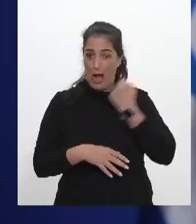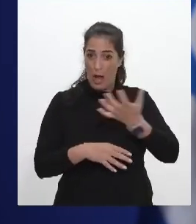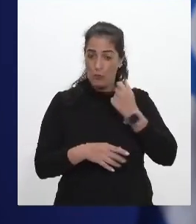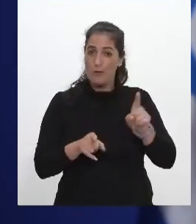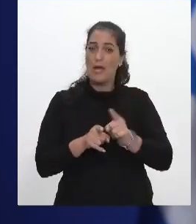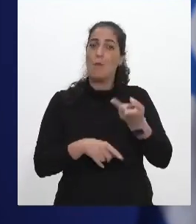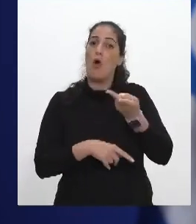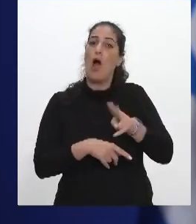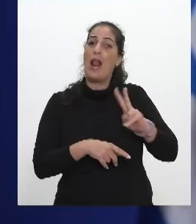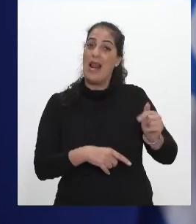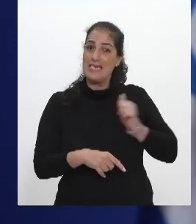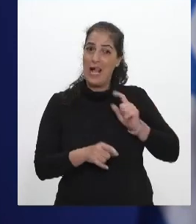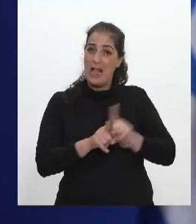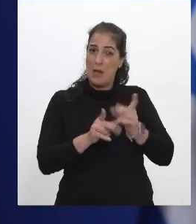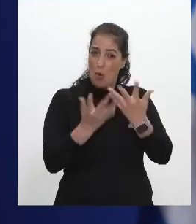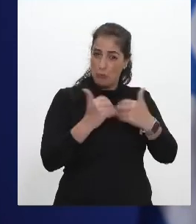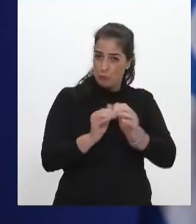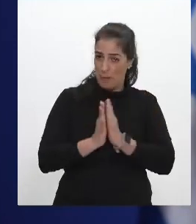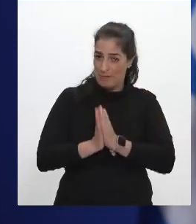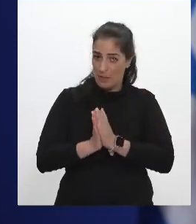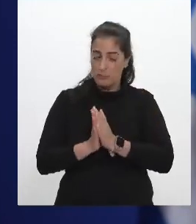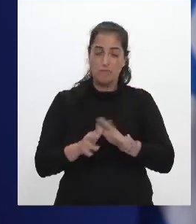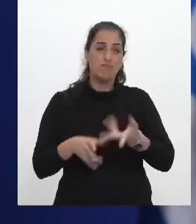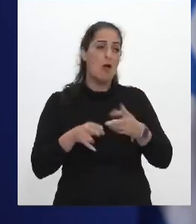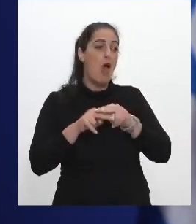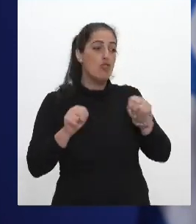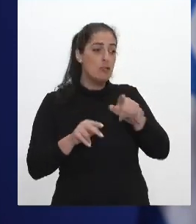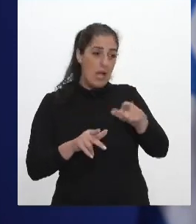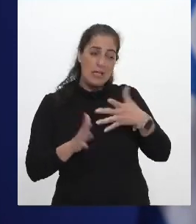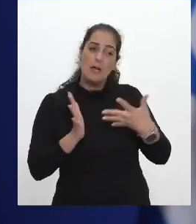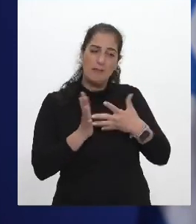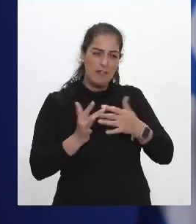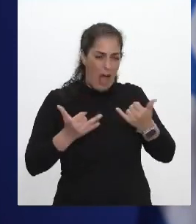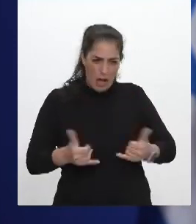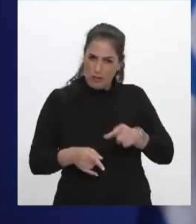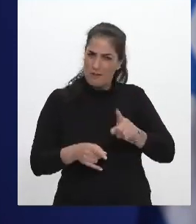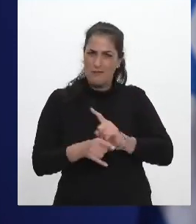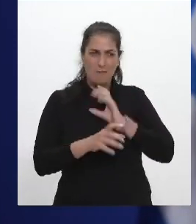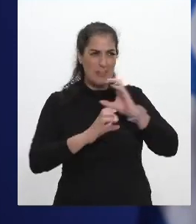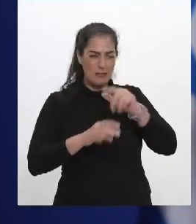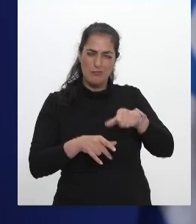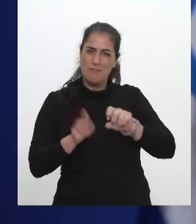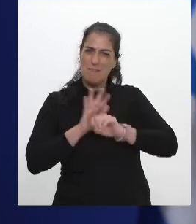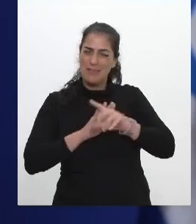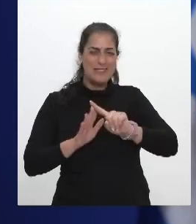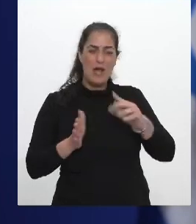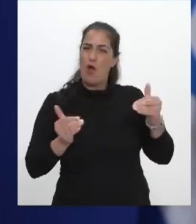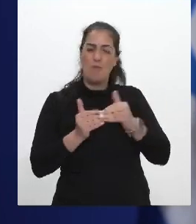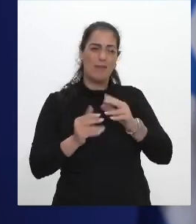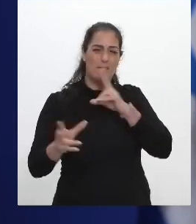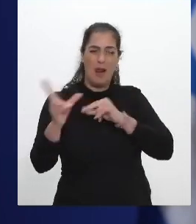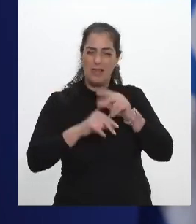ות מבקשות הנושא הזה יבחן לא נכון להתייחס אליו כאן בתקשורת זאת סוגיה